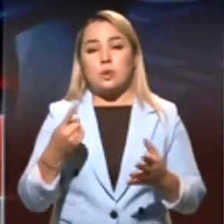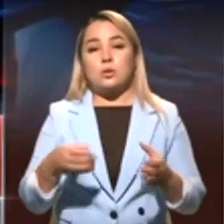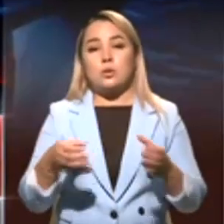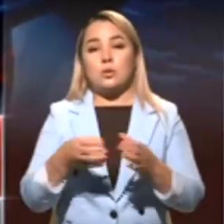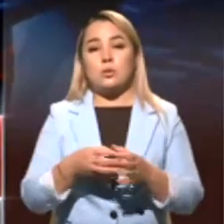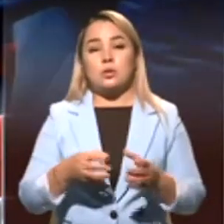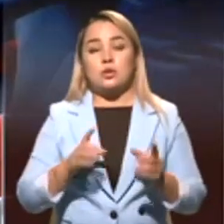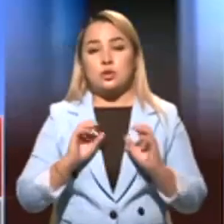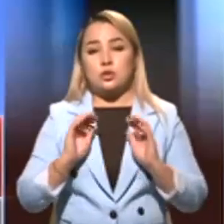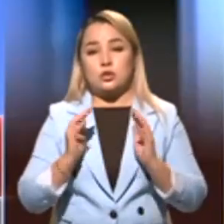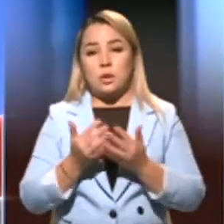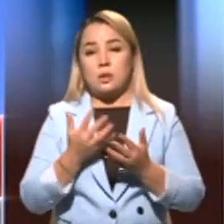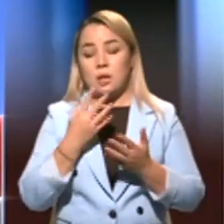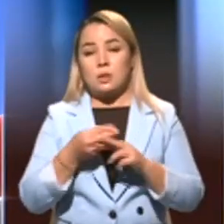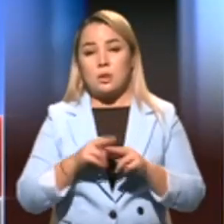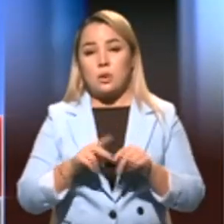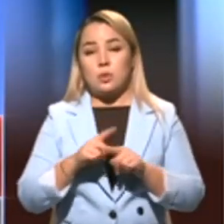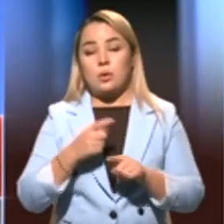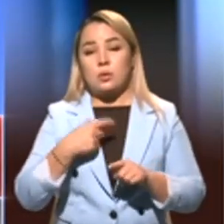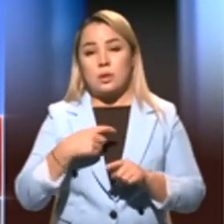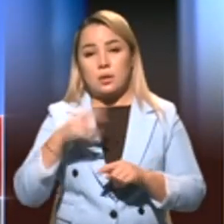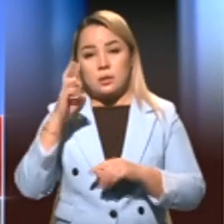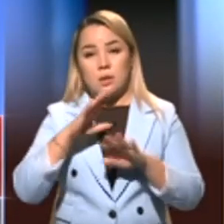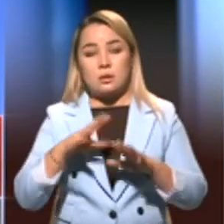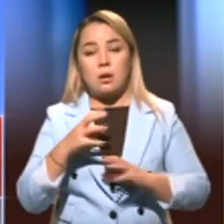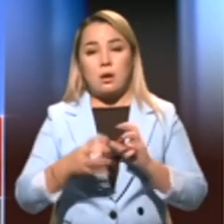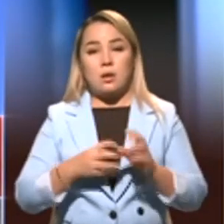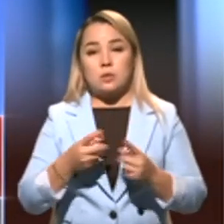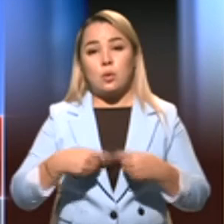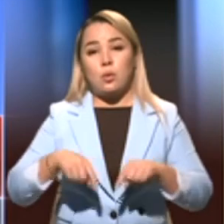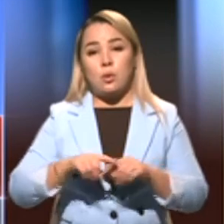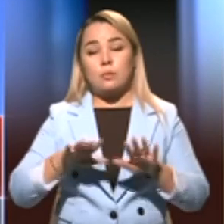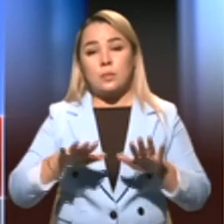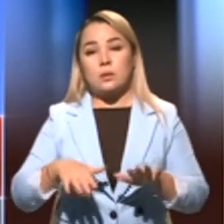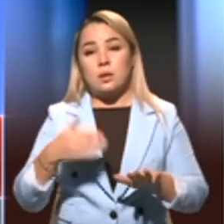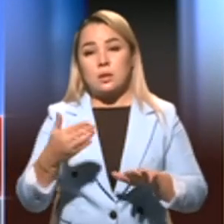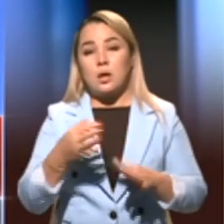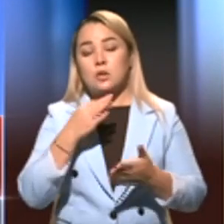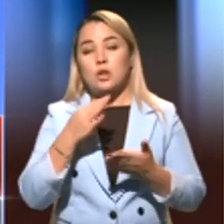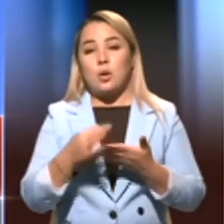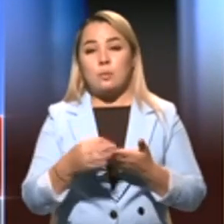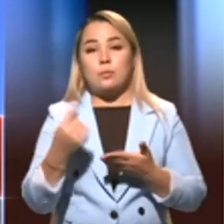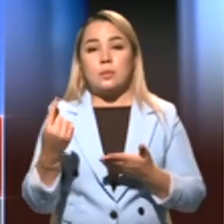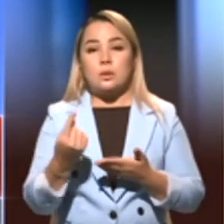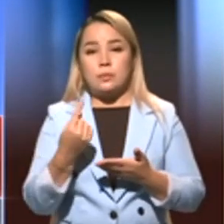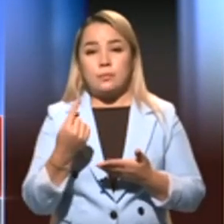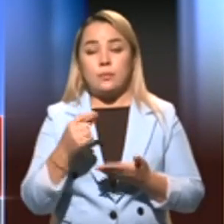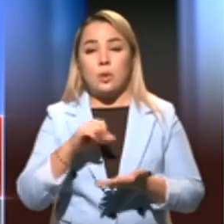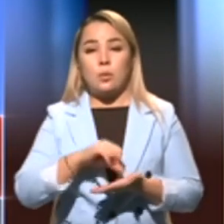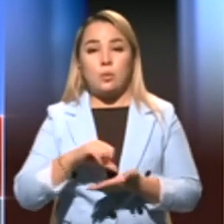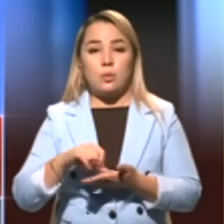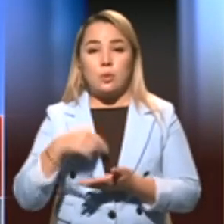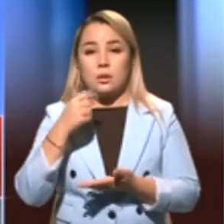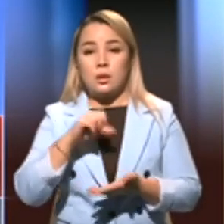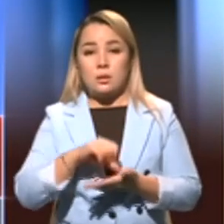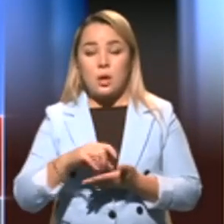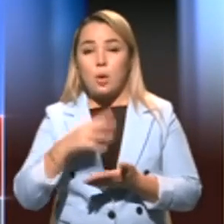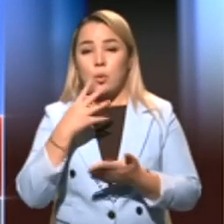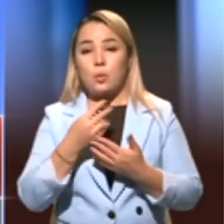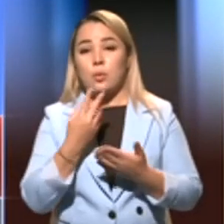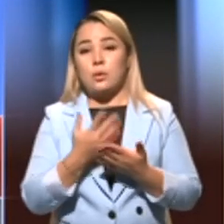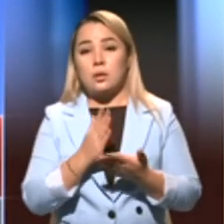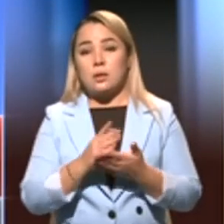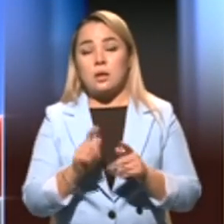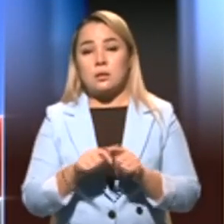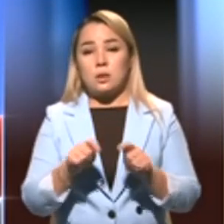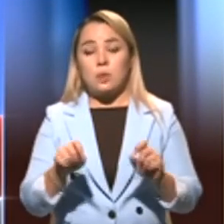жинап, еліміз өзінің халықаралық қоғамдастықтағы жауапты өкілі ретінде өзін бір көрсетіп отыр